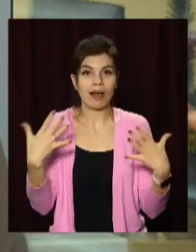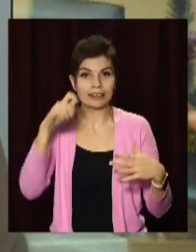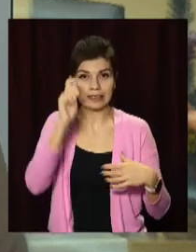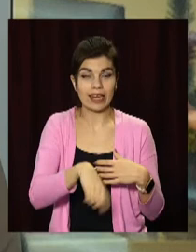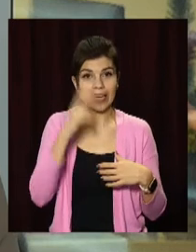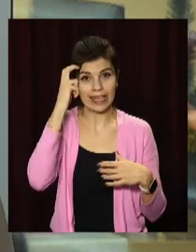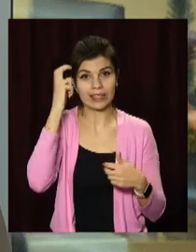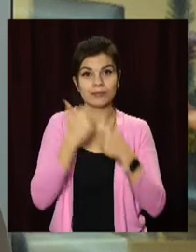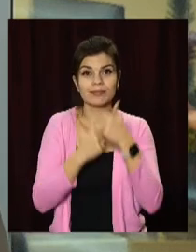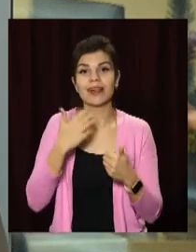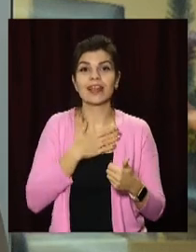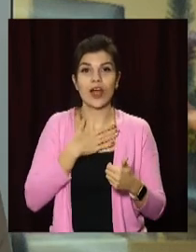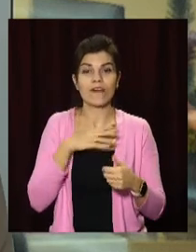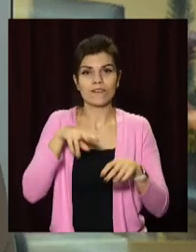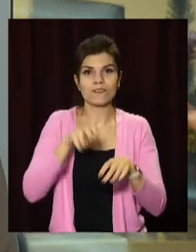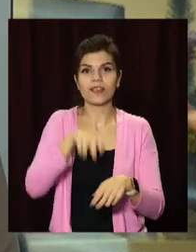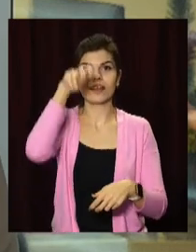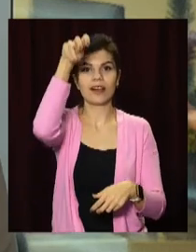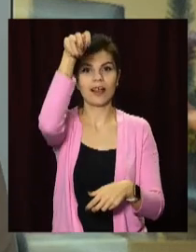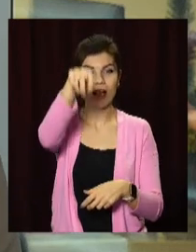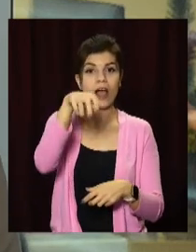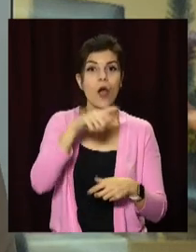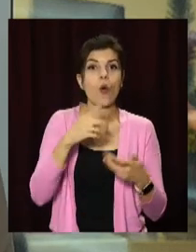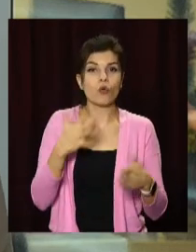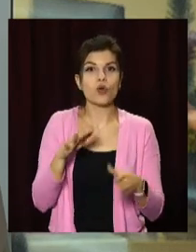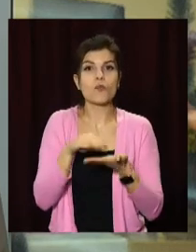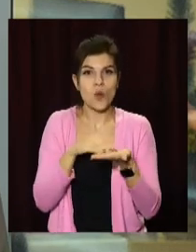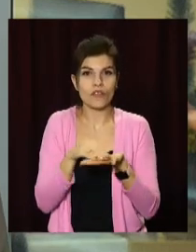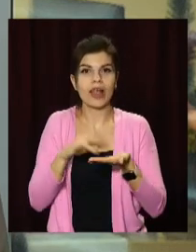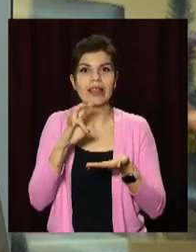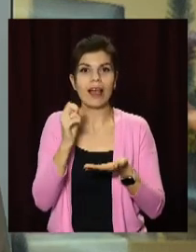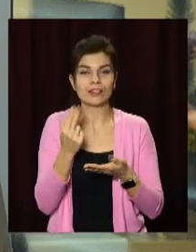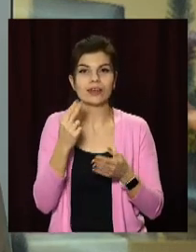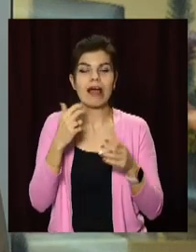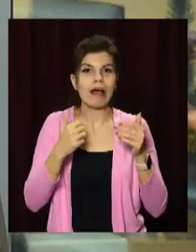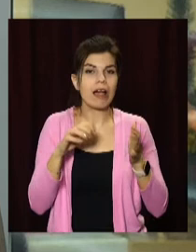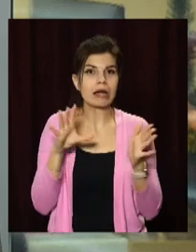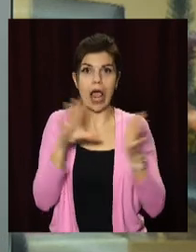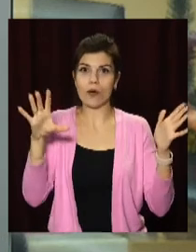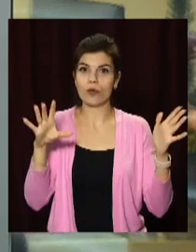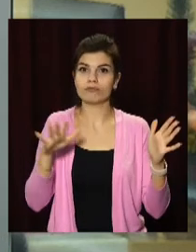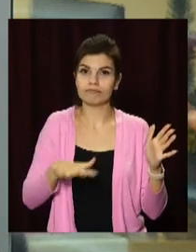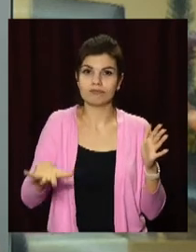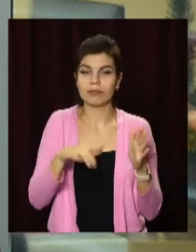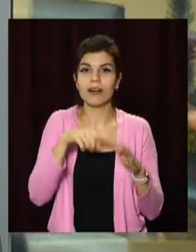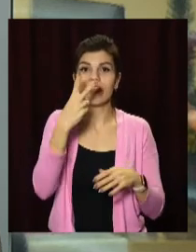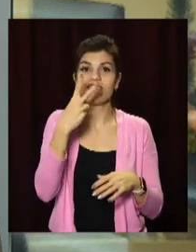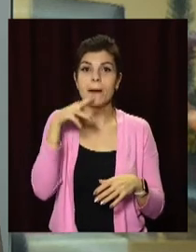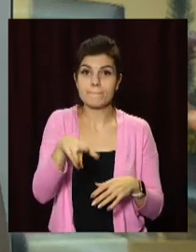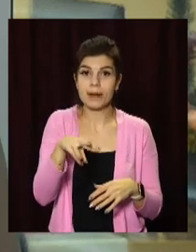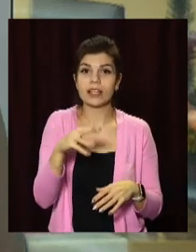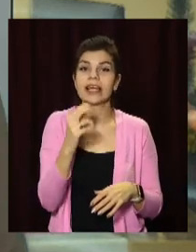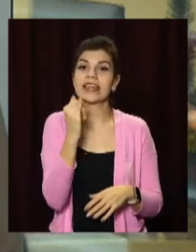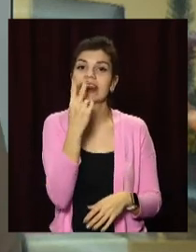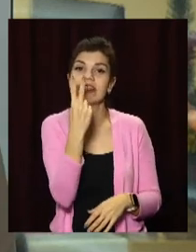змаганнях у Києві наша стрибунка у висоту повторила свій вже національний рекорд у приміщенні. Взяла висоту 2 метри і